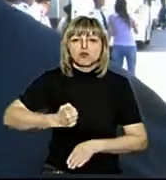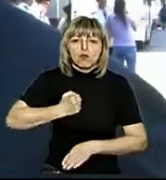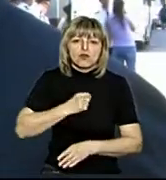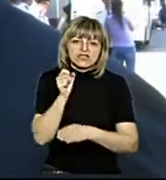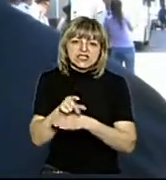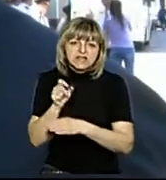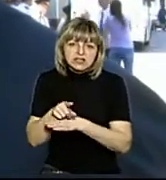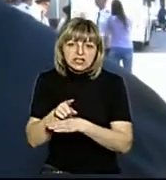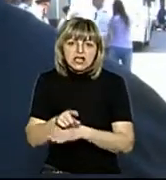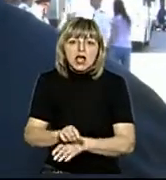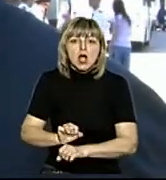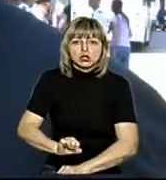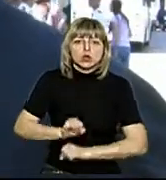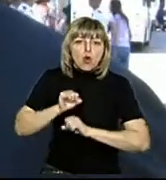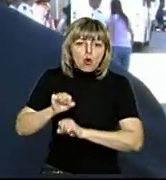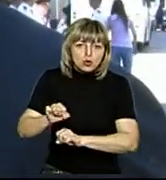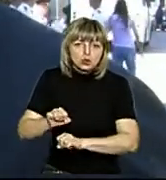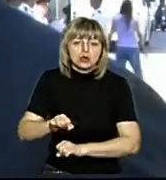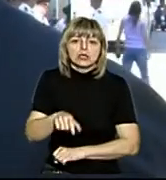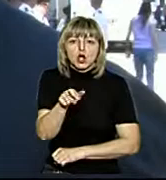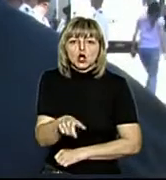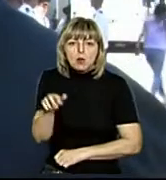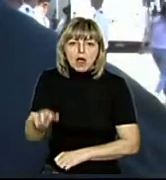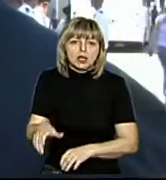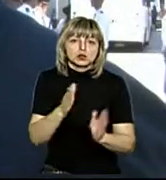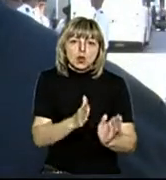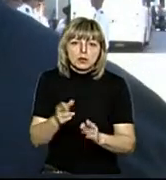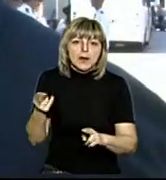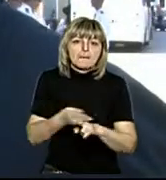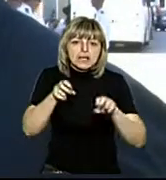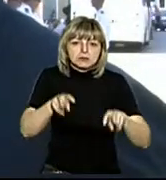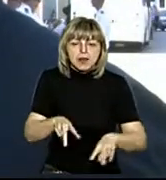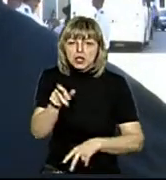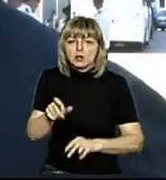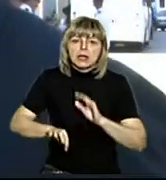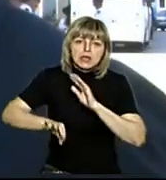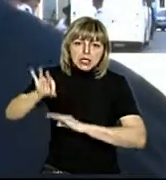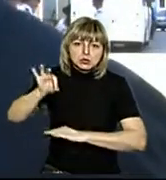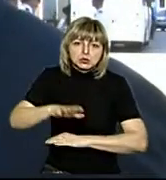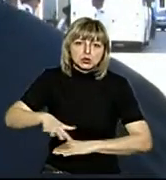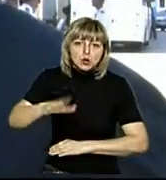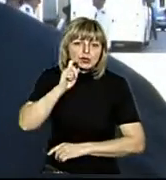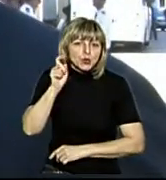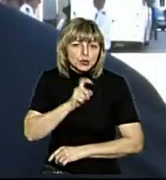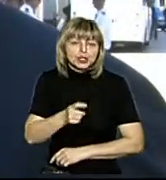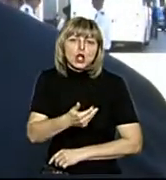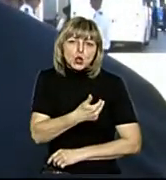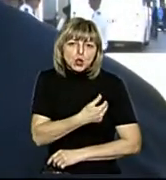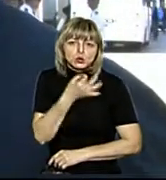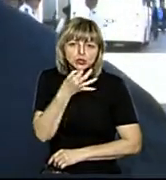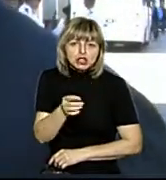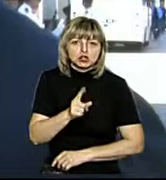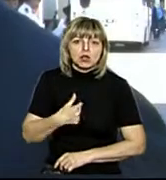завдання, захорони громадського порядку, безпеки громадян на сході України. Тому я хочу сказати,